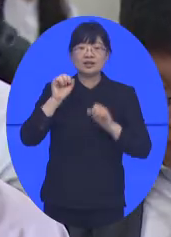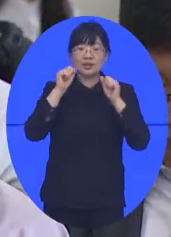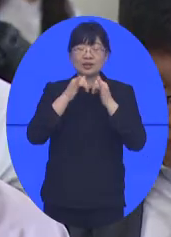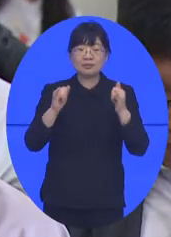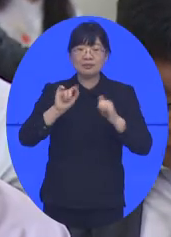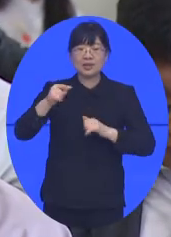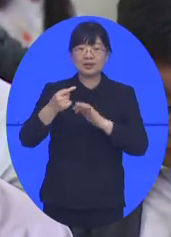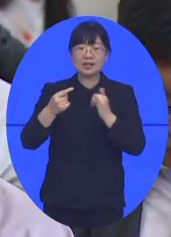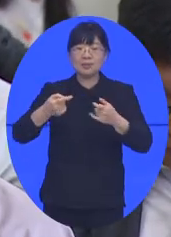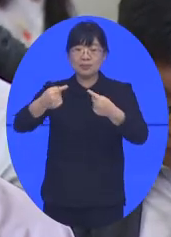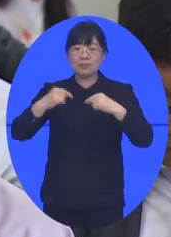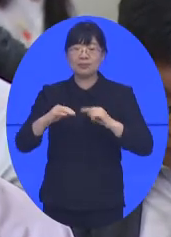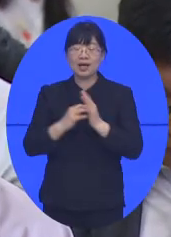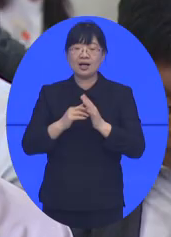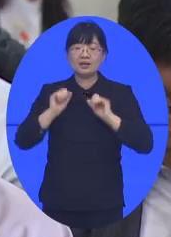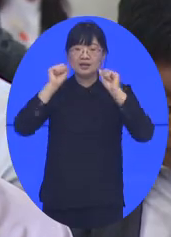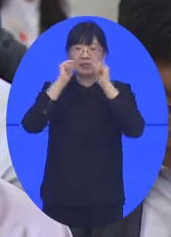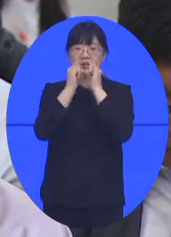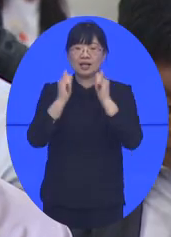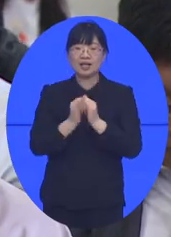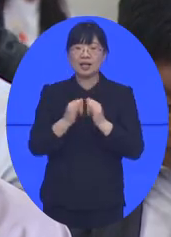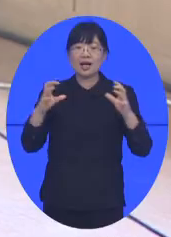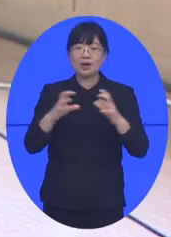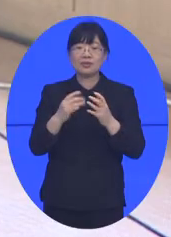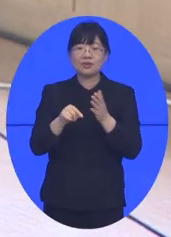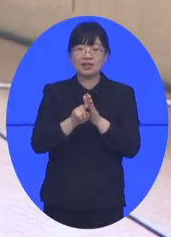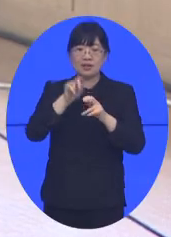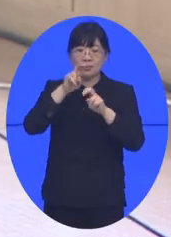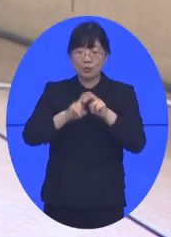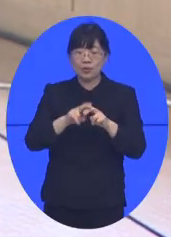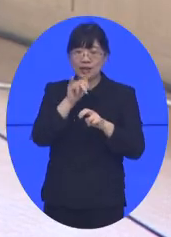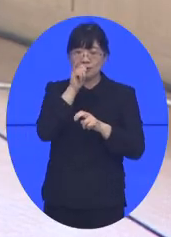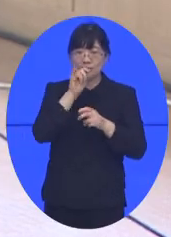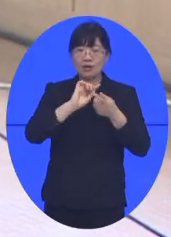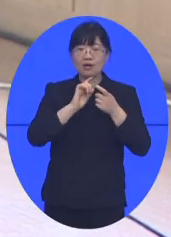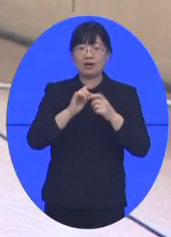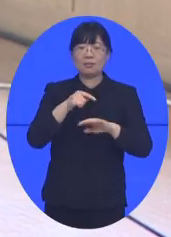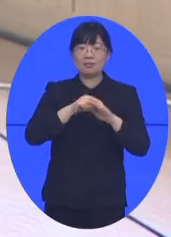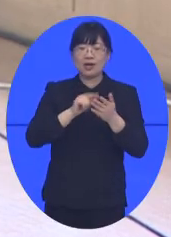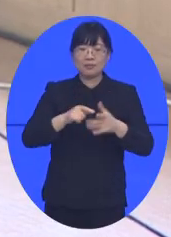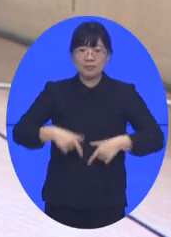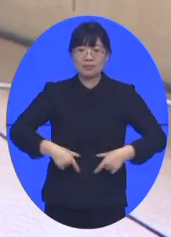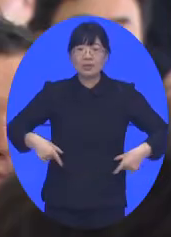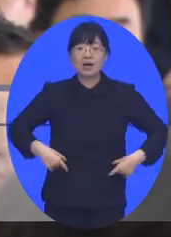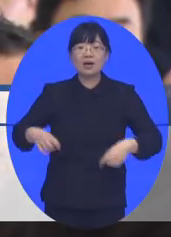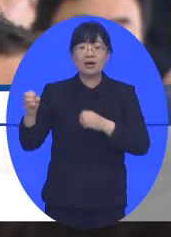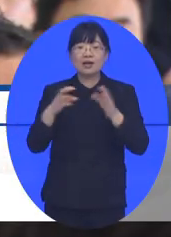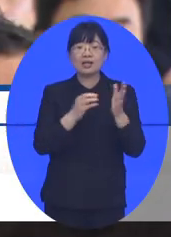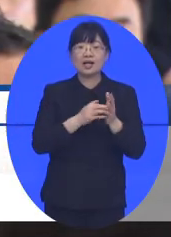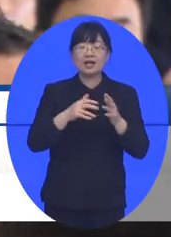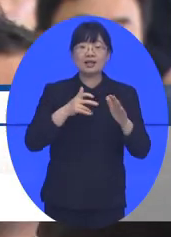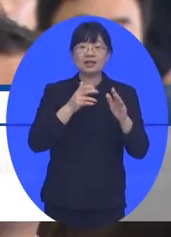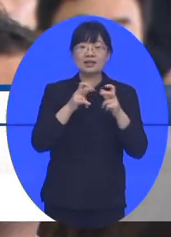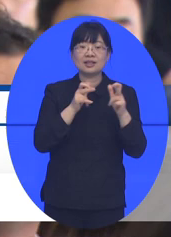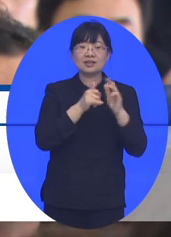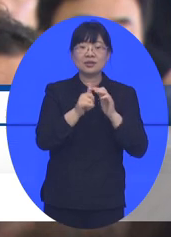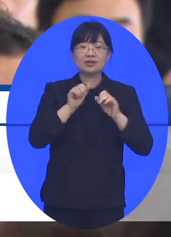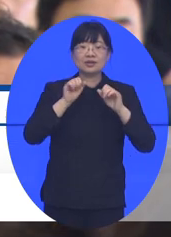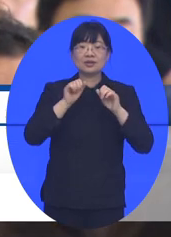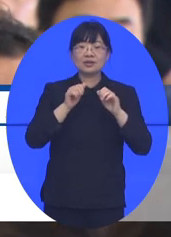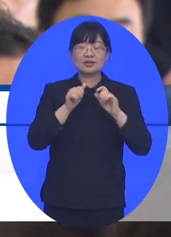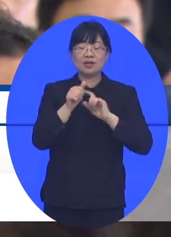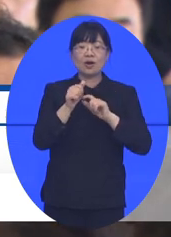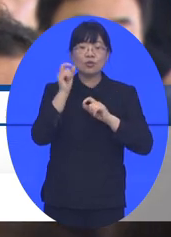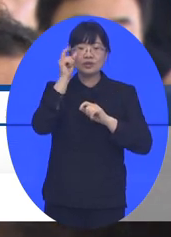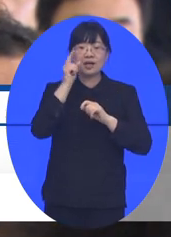참석했습니다. 체육계 화합을 위해 한자리에 모인 참석자들은 허심탄회하게 소통했습니다. 장애인 체육 선수도 우수한